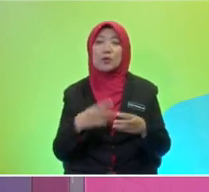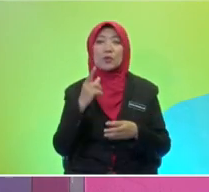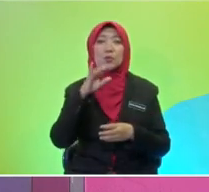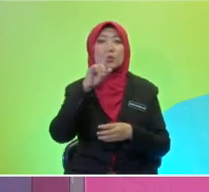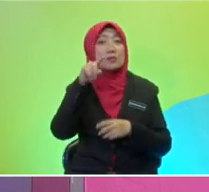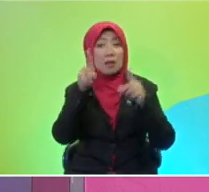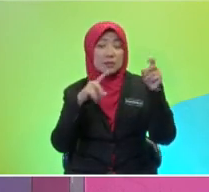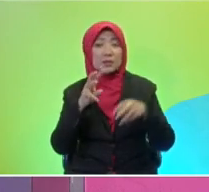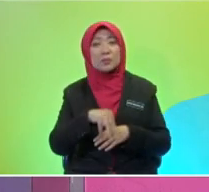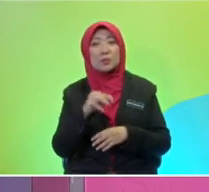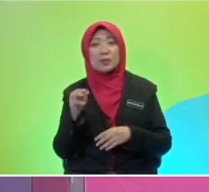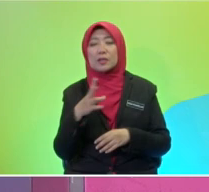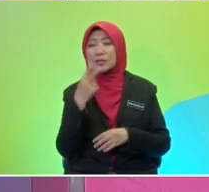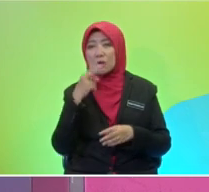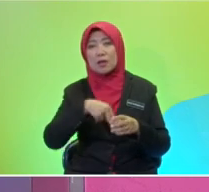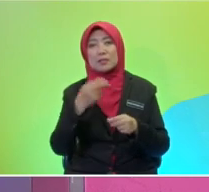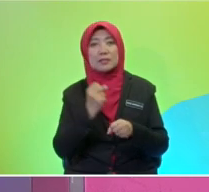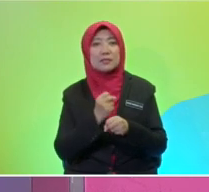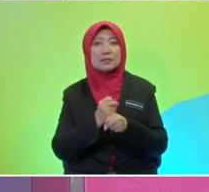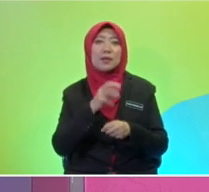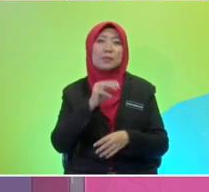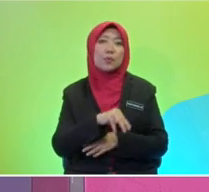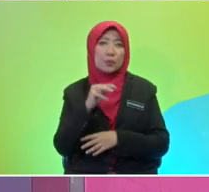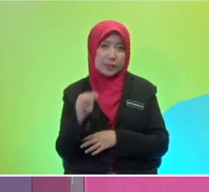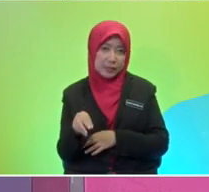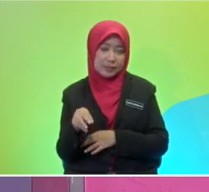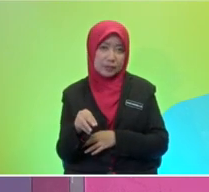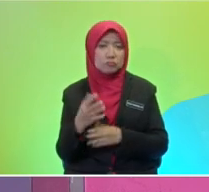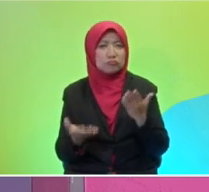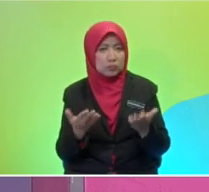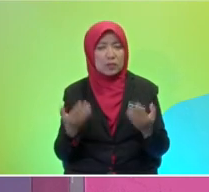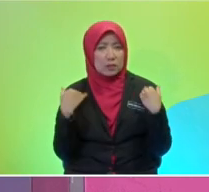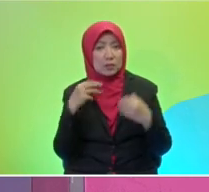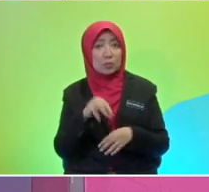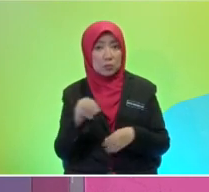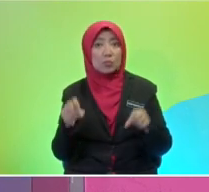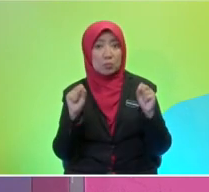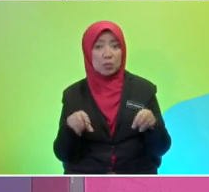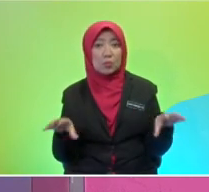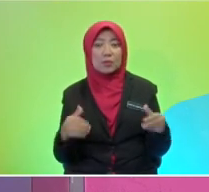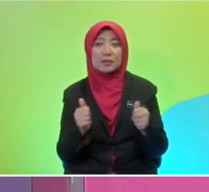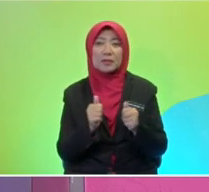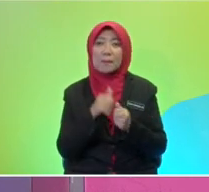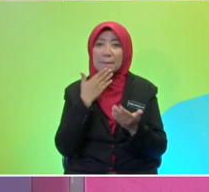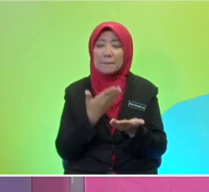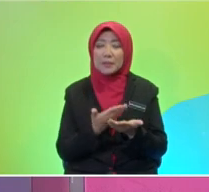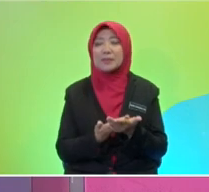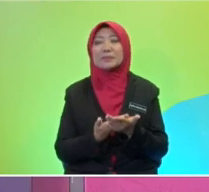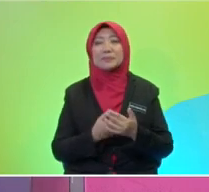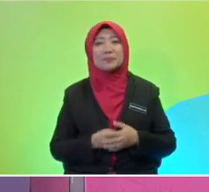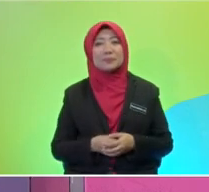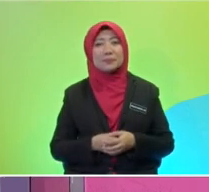hasil kerja murid dengan mungkin ada murid yang boleh menghasilkan secara kreatif dan inovatif